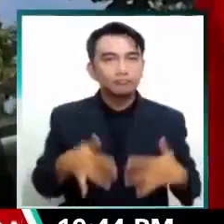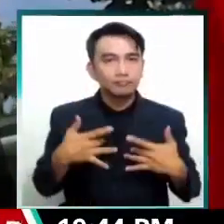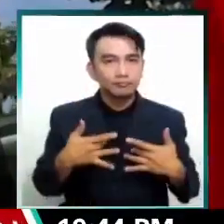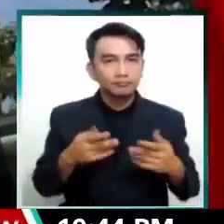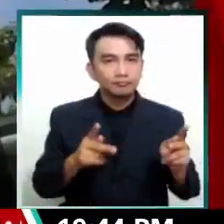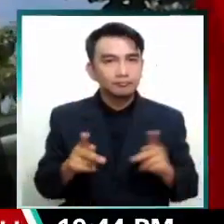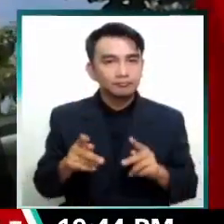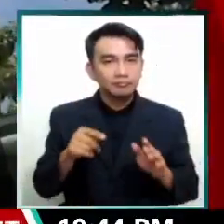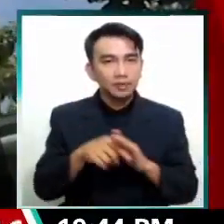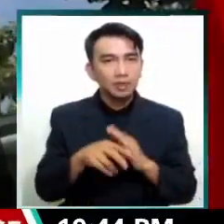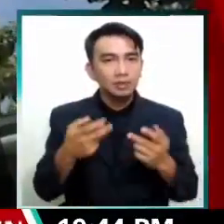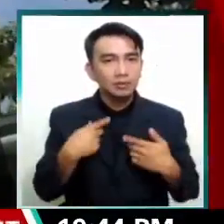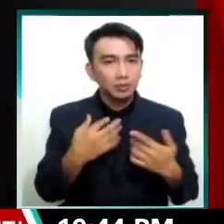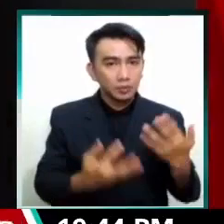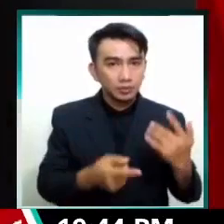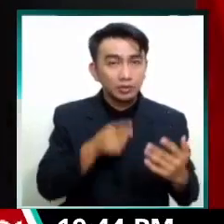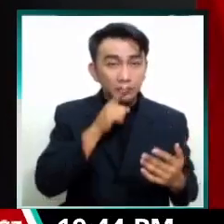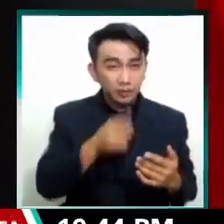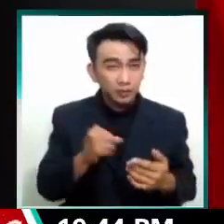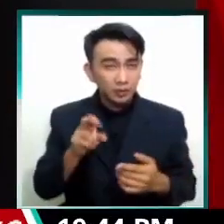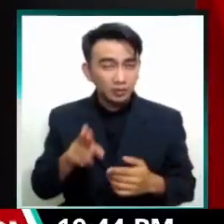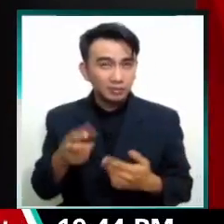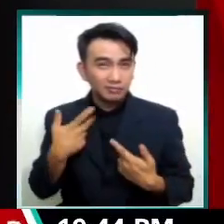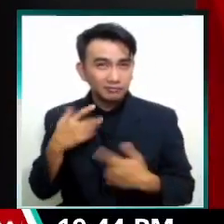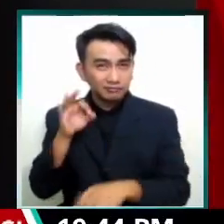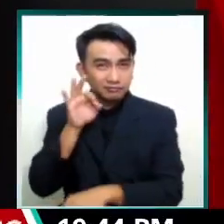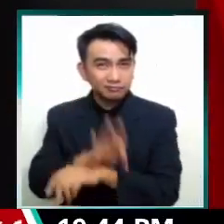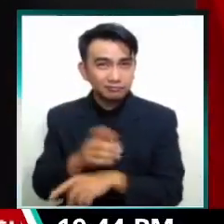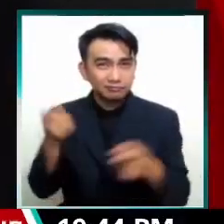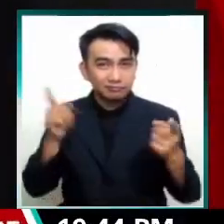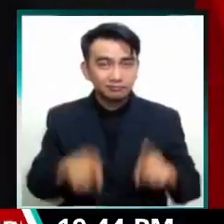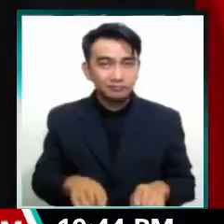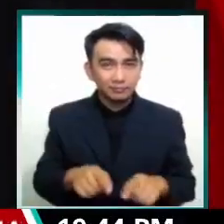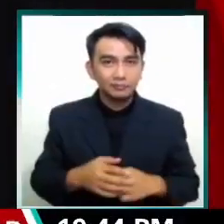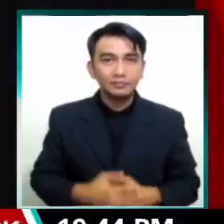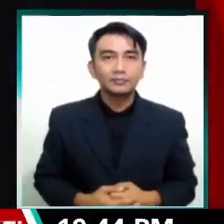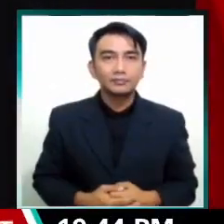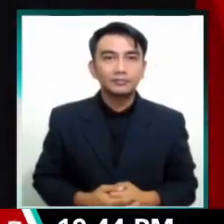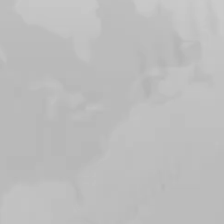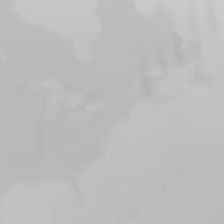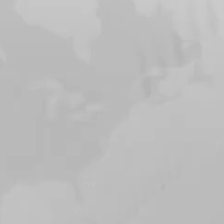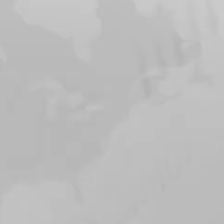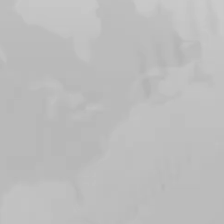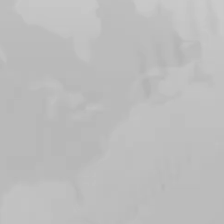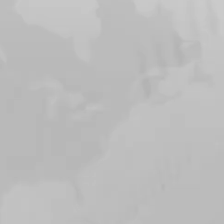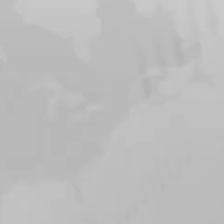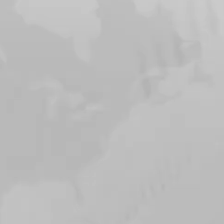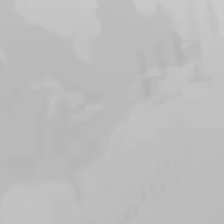masabi kung sinadya o aksidente. James Agustin, nagbabalita para sa GMA Integrated News.